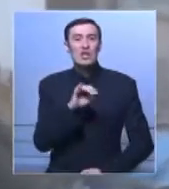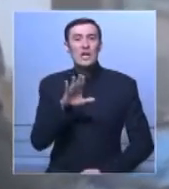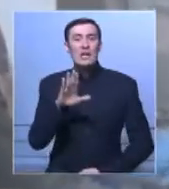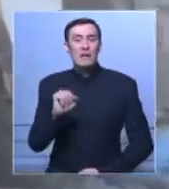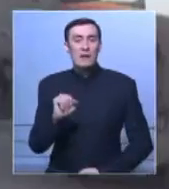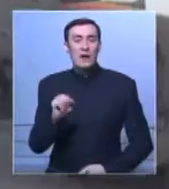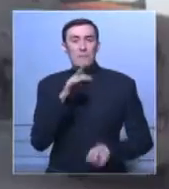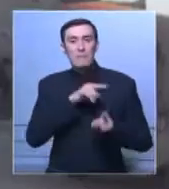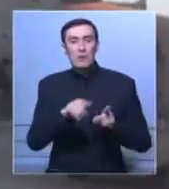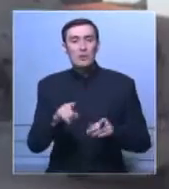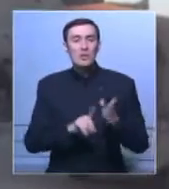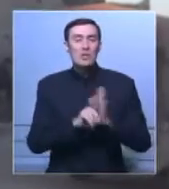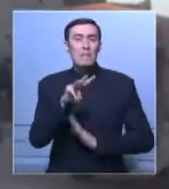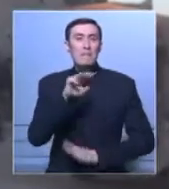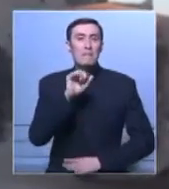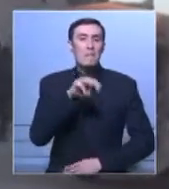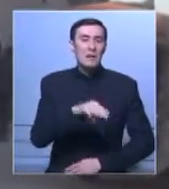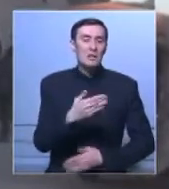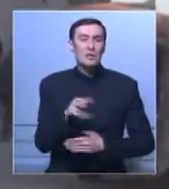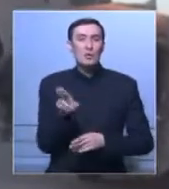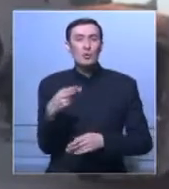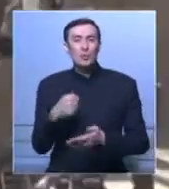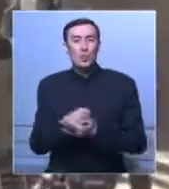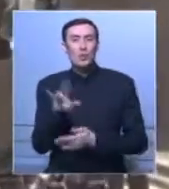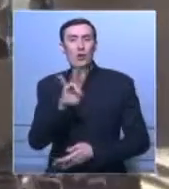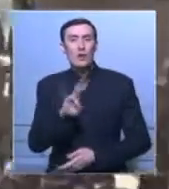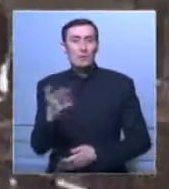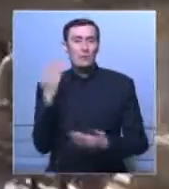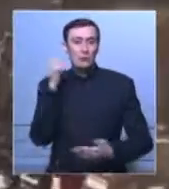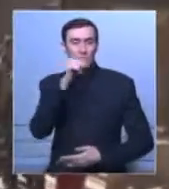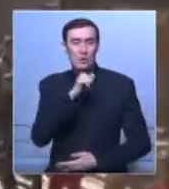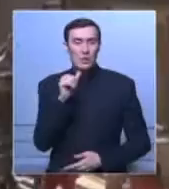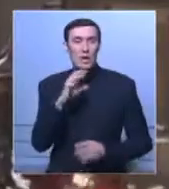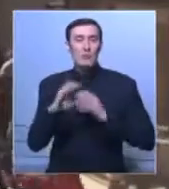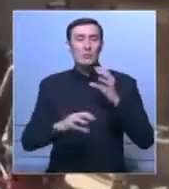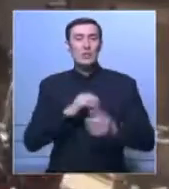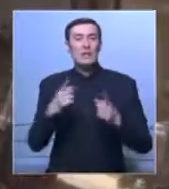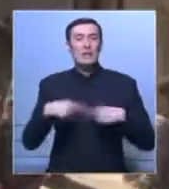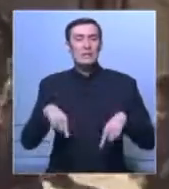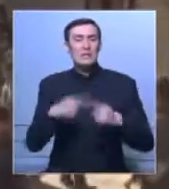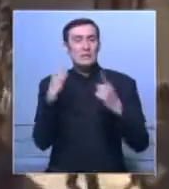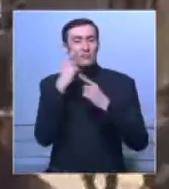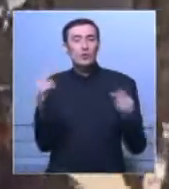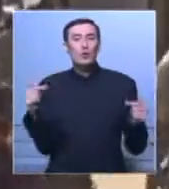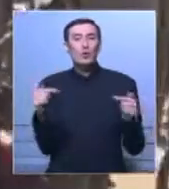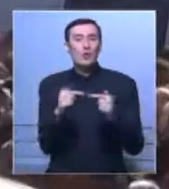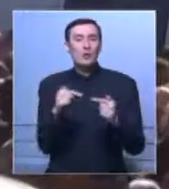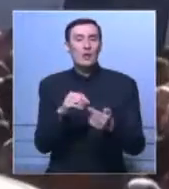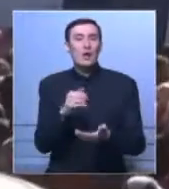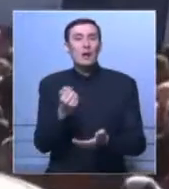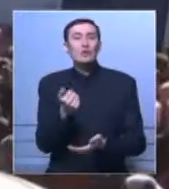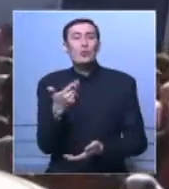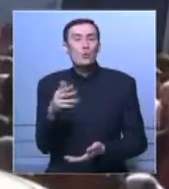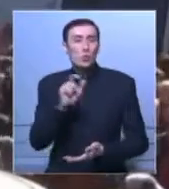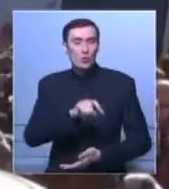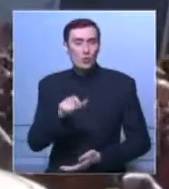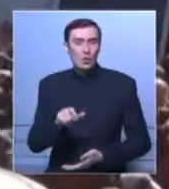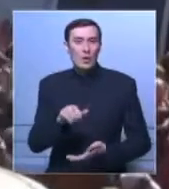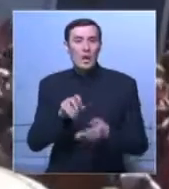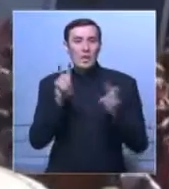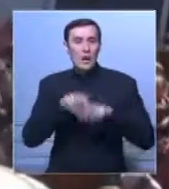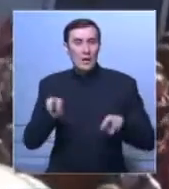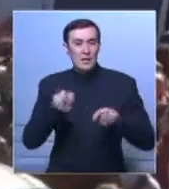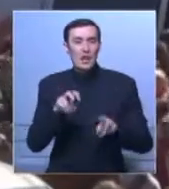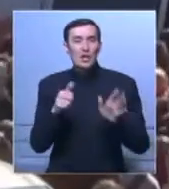охватывает период с марта по ноябрь прошлого года. Международная организация не озвучила точных цифр, но ее выводы были сделаны на основе